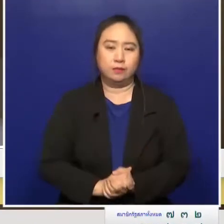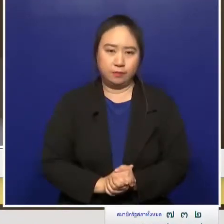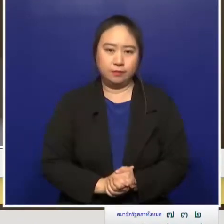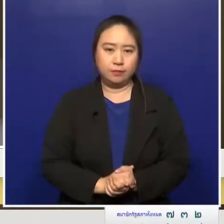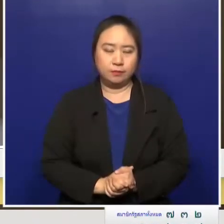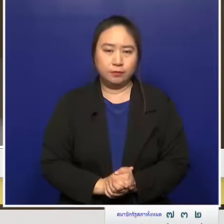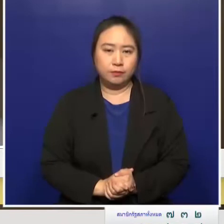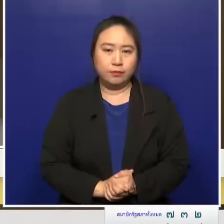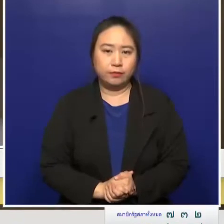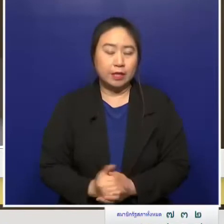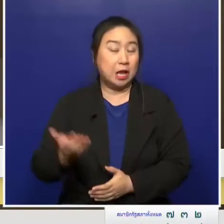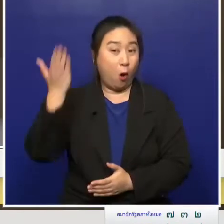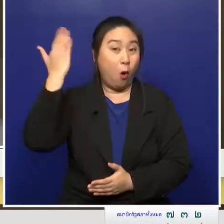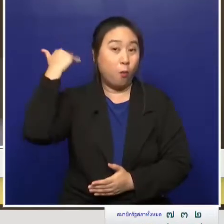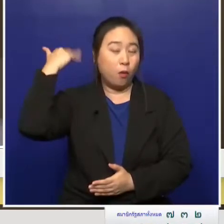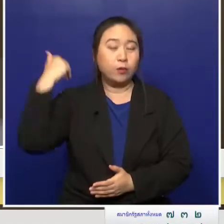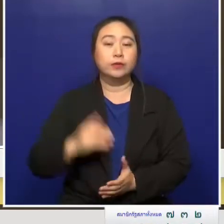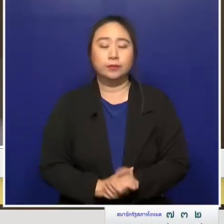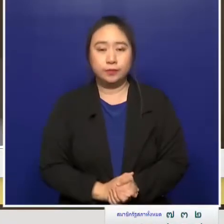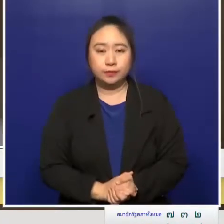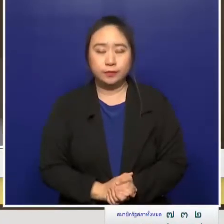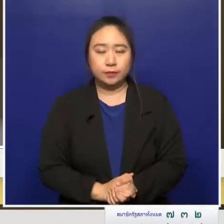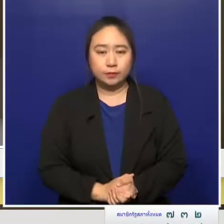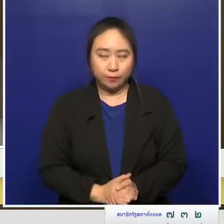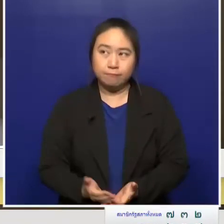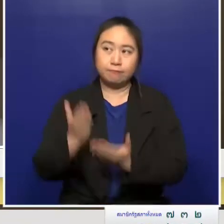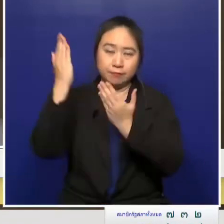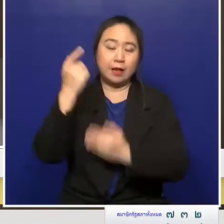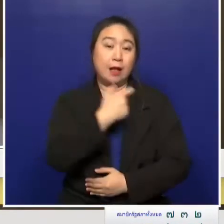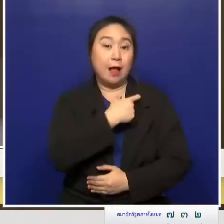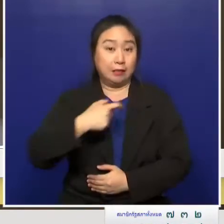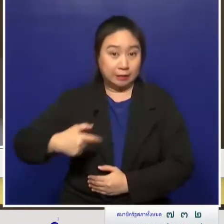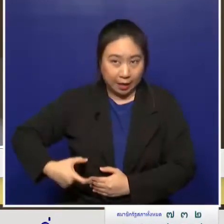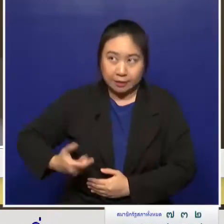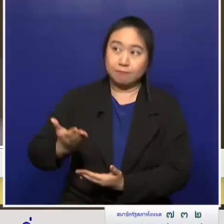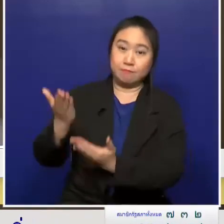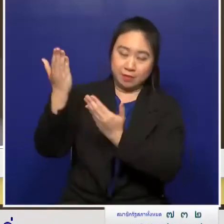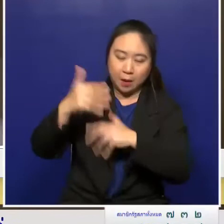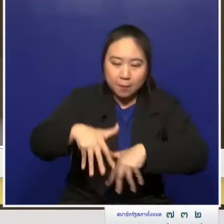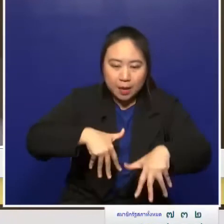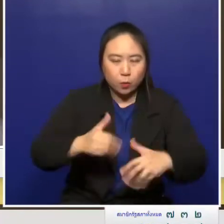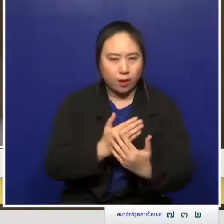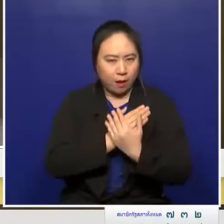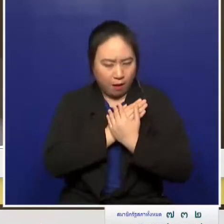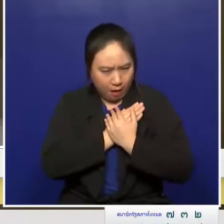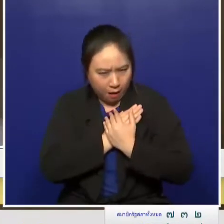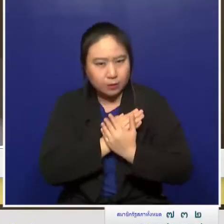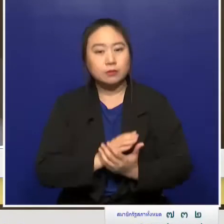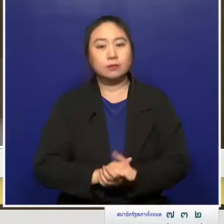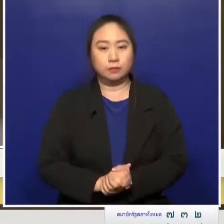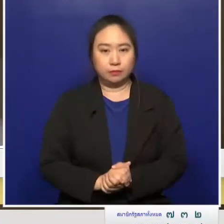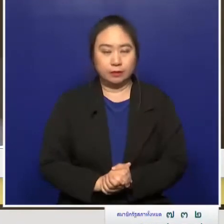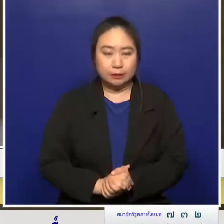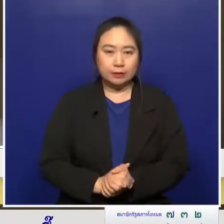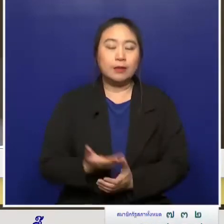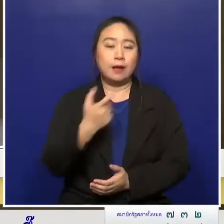คนั้นสมัยนั้นพระองค์จึงเป็นที่รักของประชาชนได้ชื่อว่าสมเด็จ